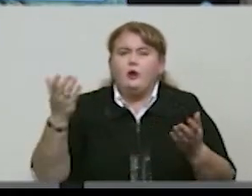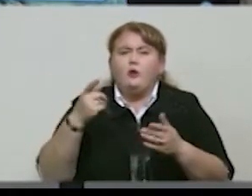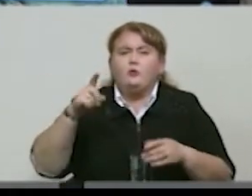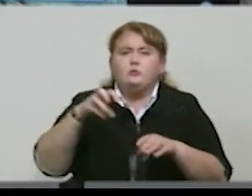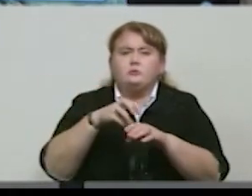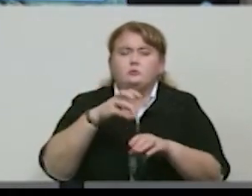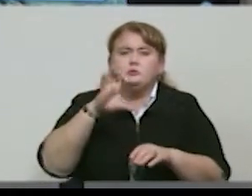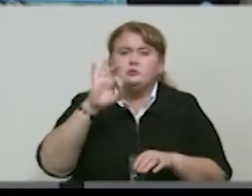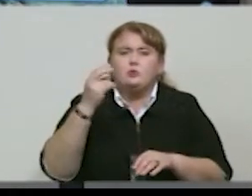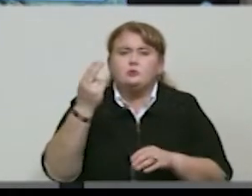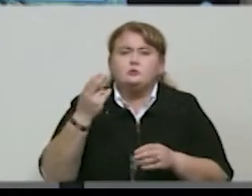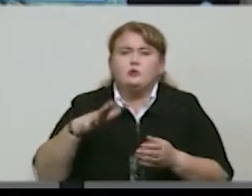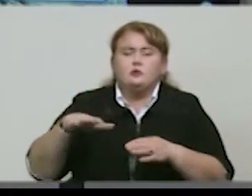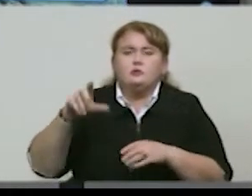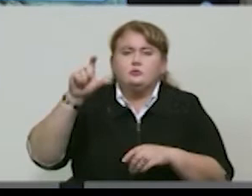статуса, проявило